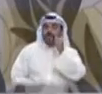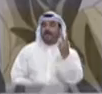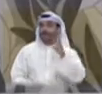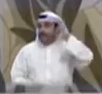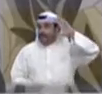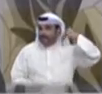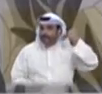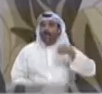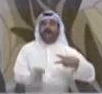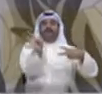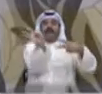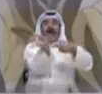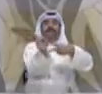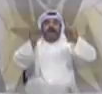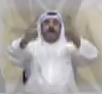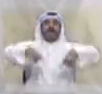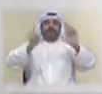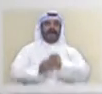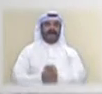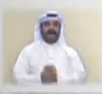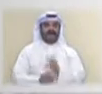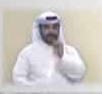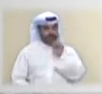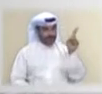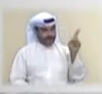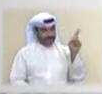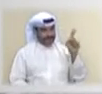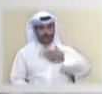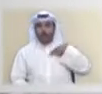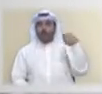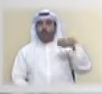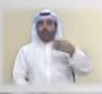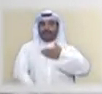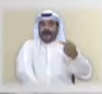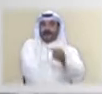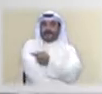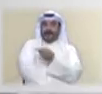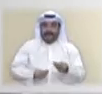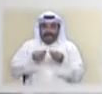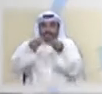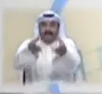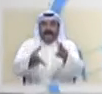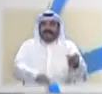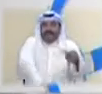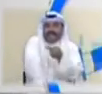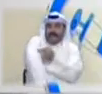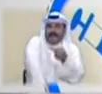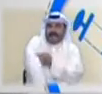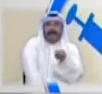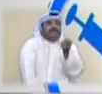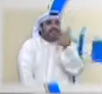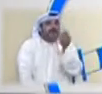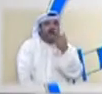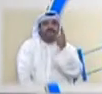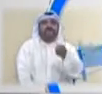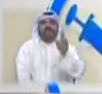ثابتة وشغالة 24 ساعة تخدم الحجاج. وزارة الصحة قامت بتوفير كافة التطعيمات للحجاج